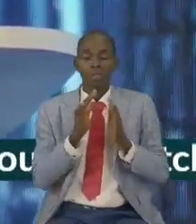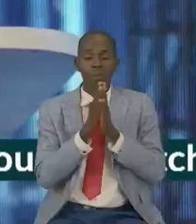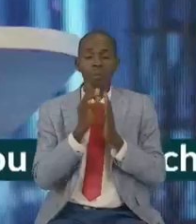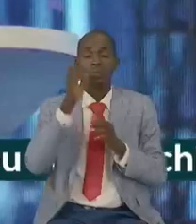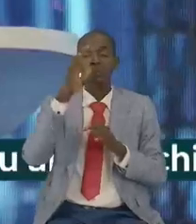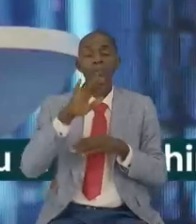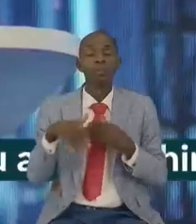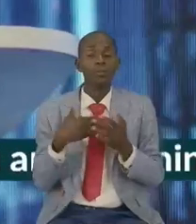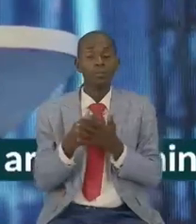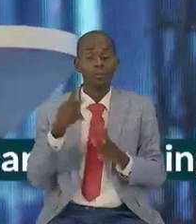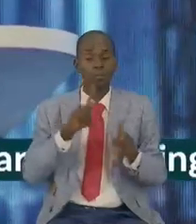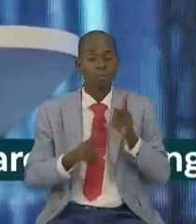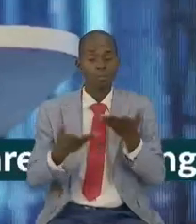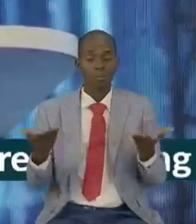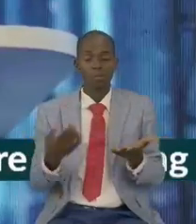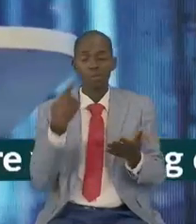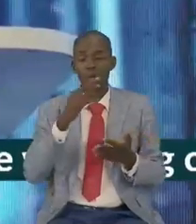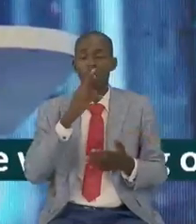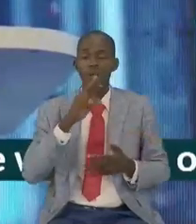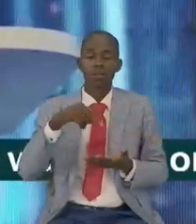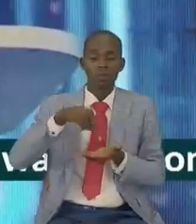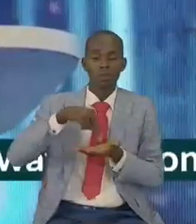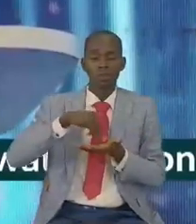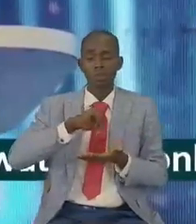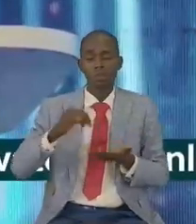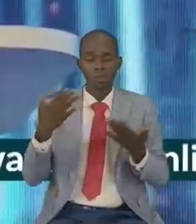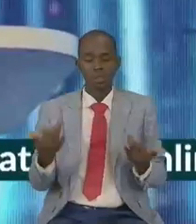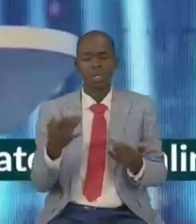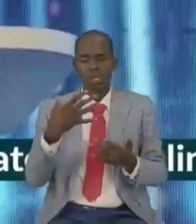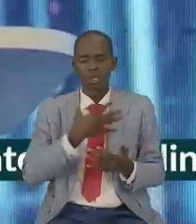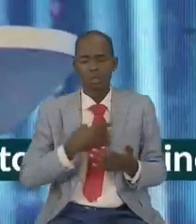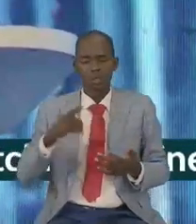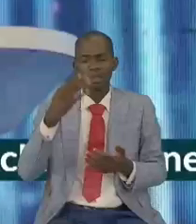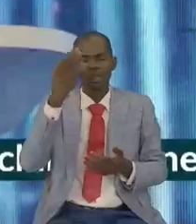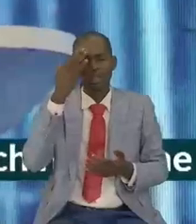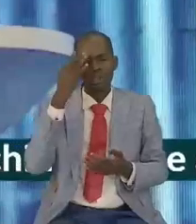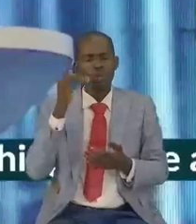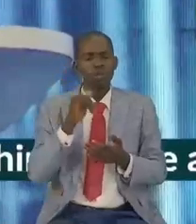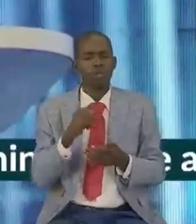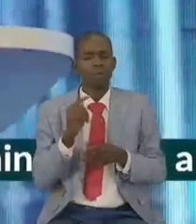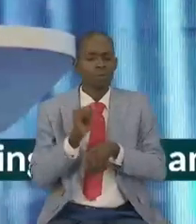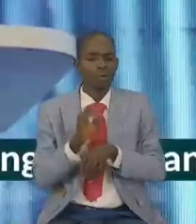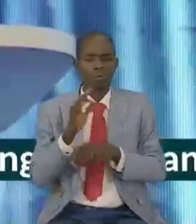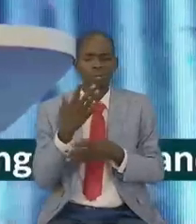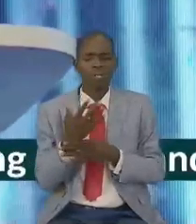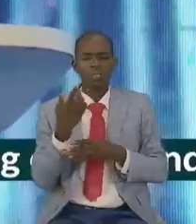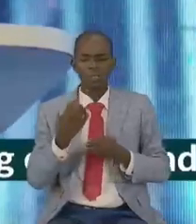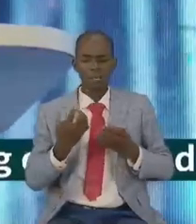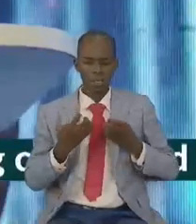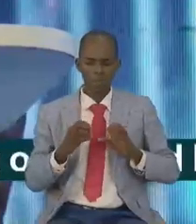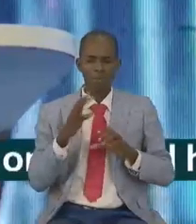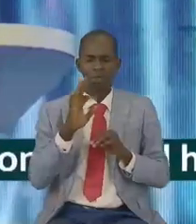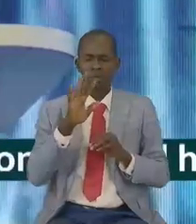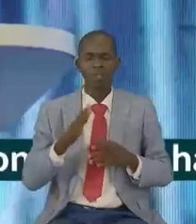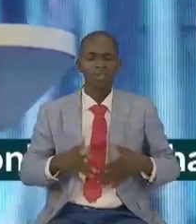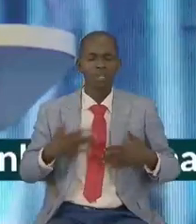J'amène tous ces gens-là qui sont debout et qui réalisent l'œuvre de leurs mains, les efforts de leur vie,